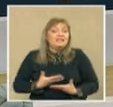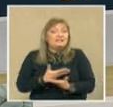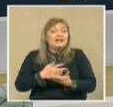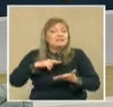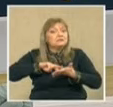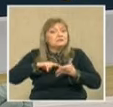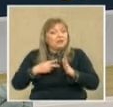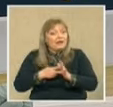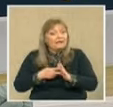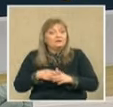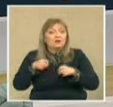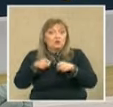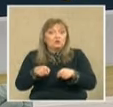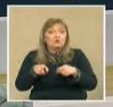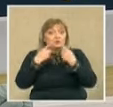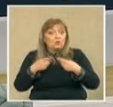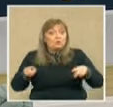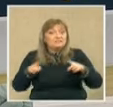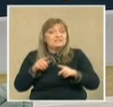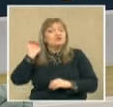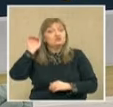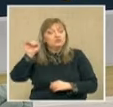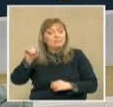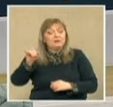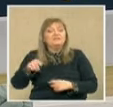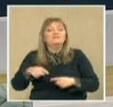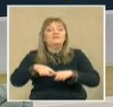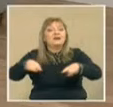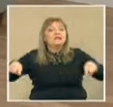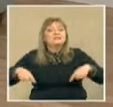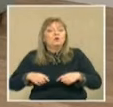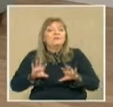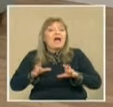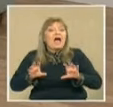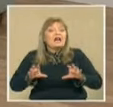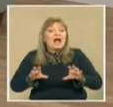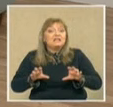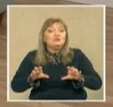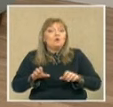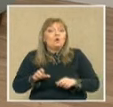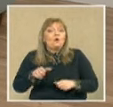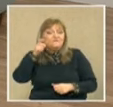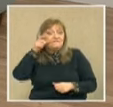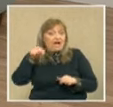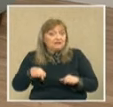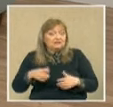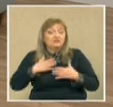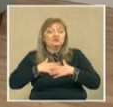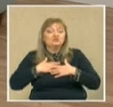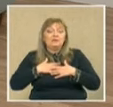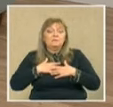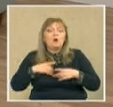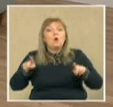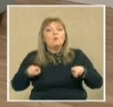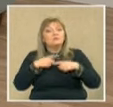арт-инсталация. Този концерт ще бъде в арт-салона на Радио Варна. Ще има музикални изпълнения